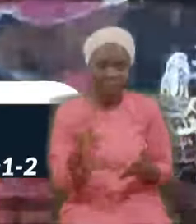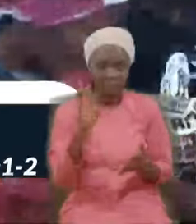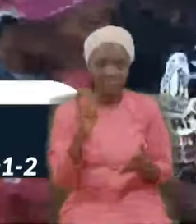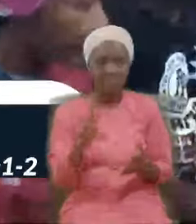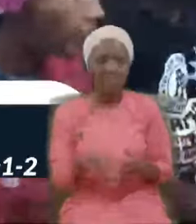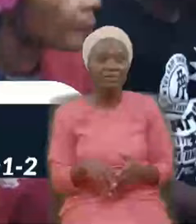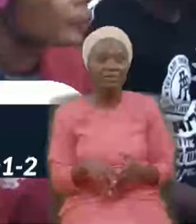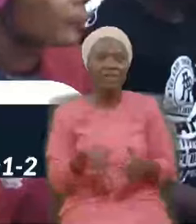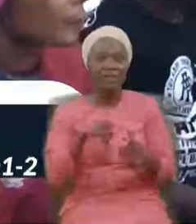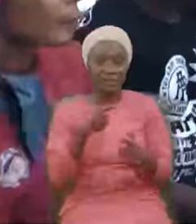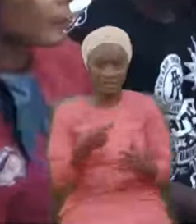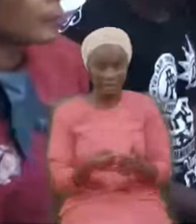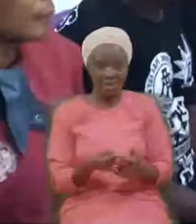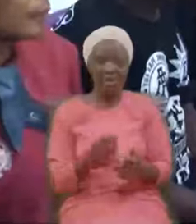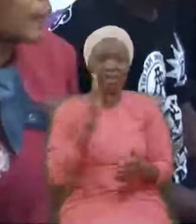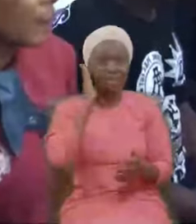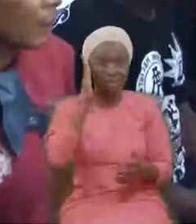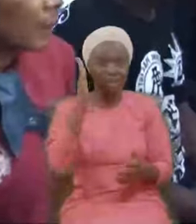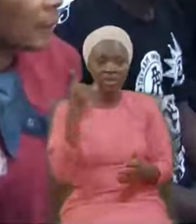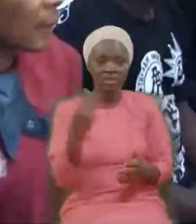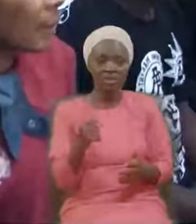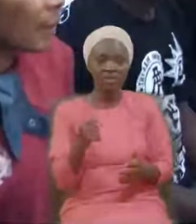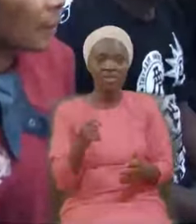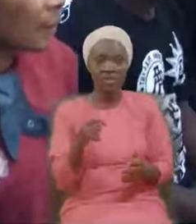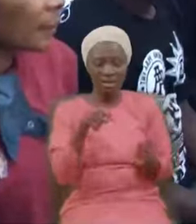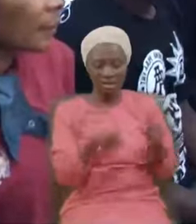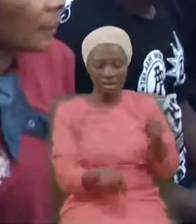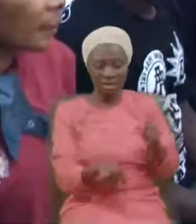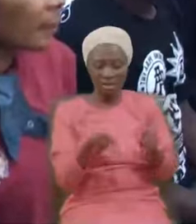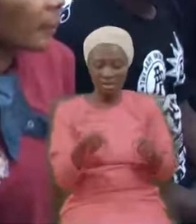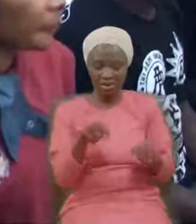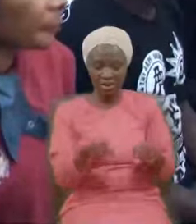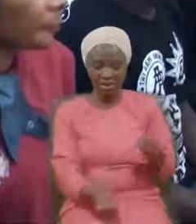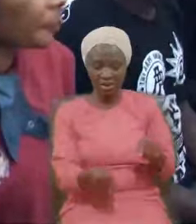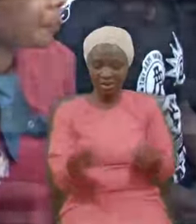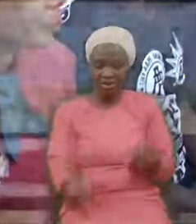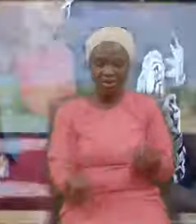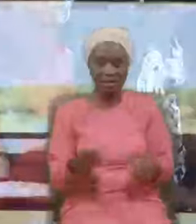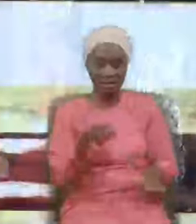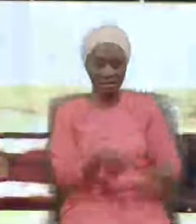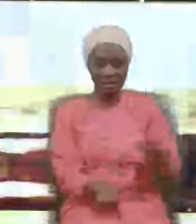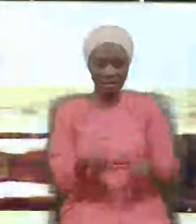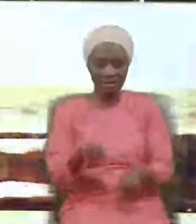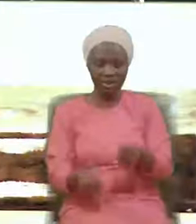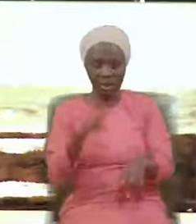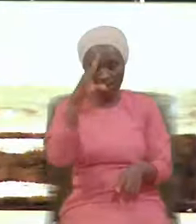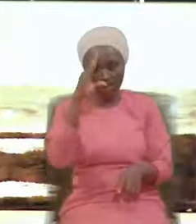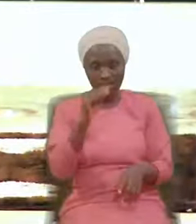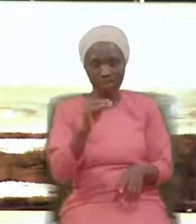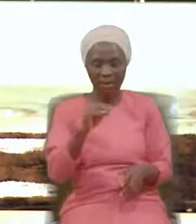alors le boiteux sautera comme un cerf et la langue du